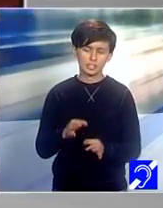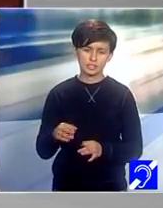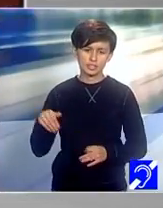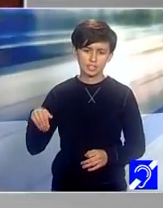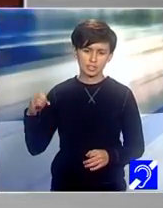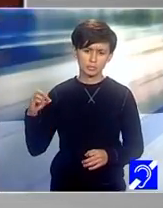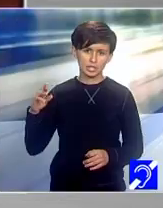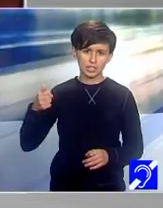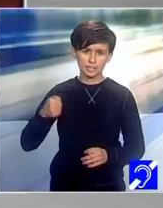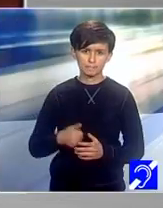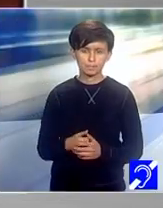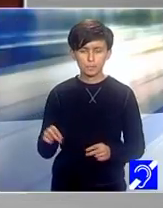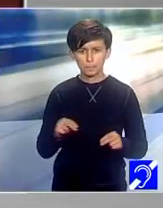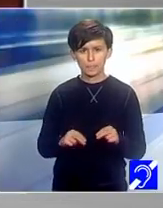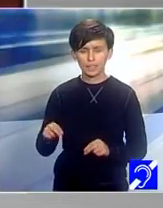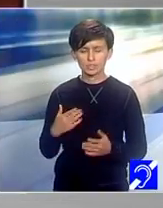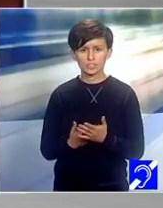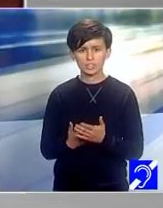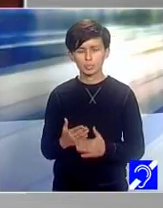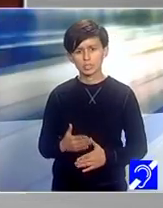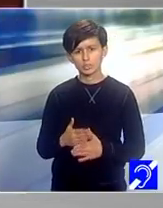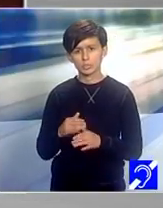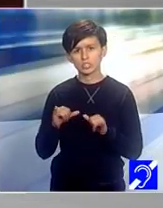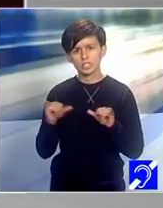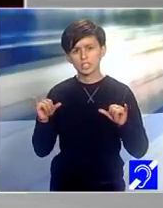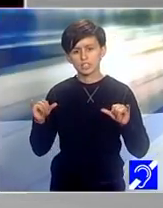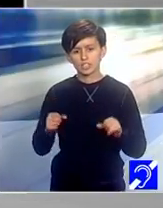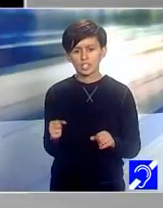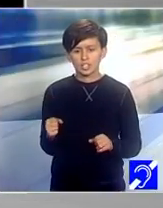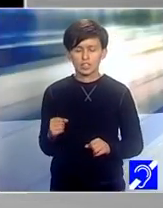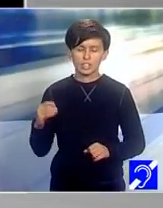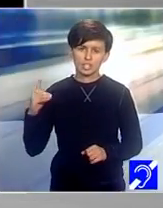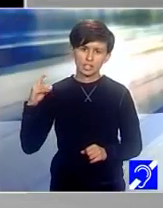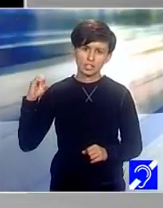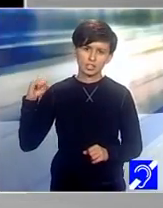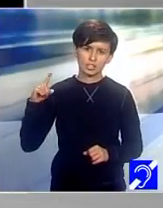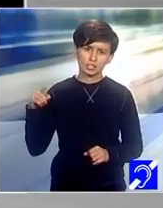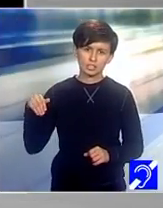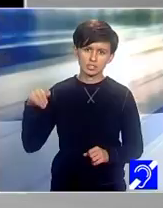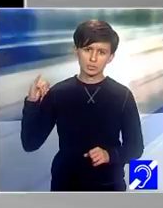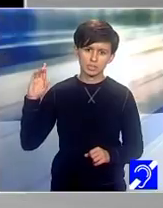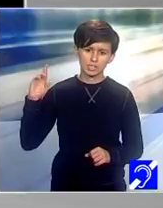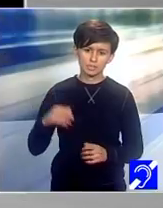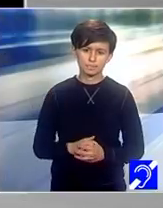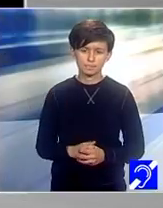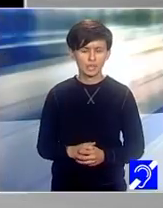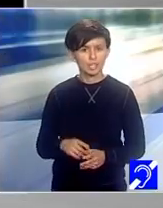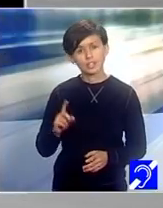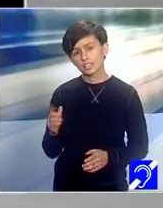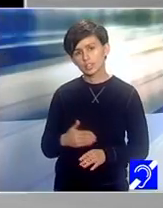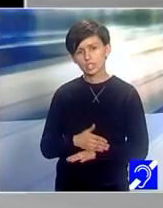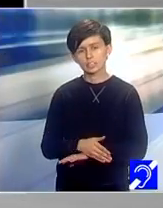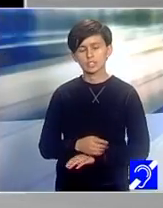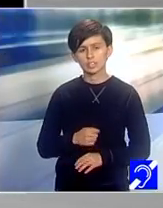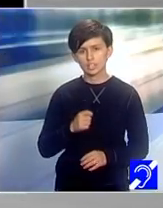de Băișoara și Asociația pentru Sprijinirea Dezvoltării Rurale de Zmir. Deci nu ați intrat numai în comunitățile maghiare, ci